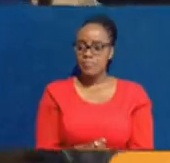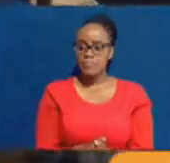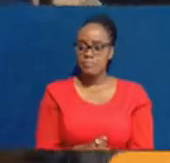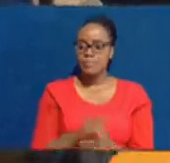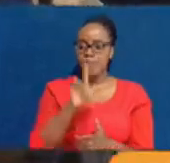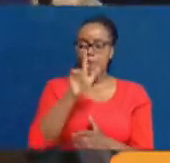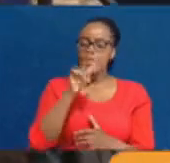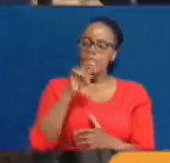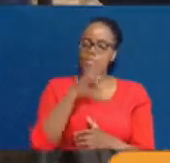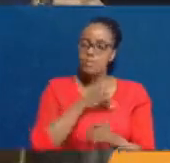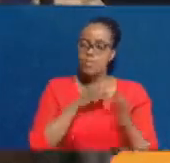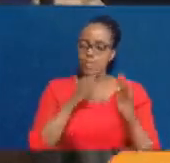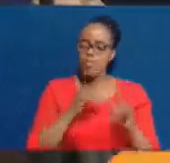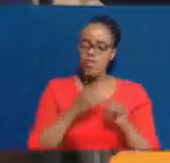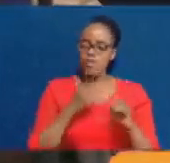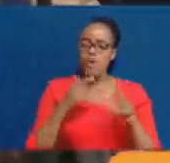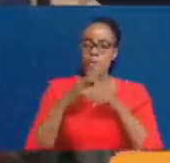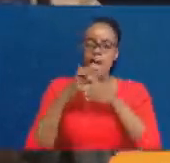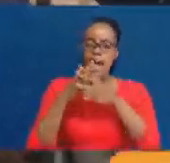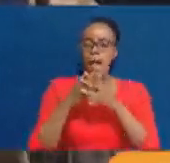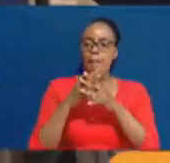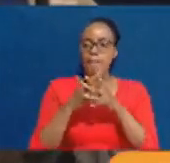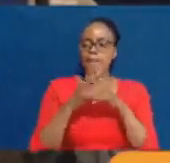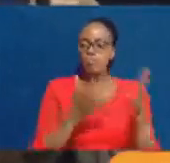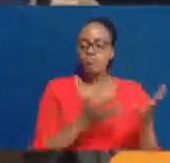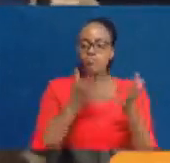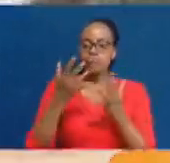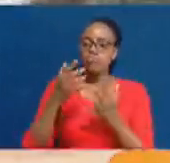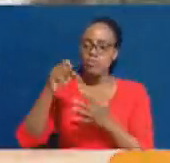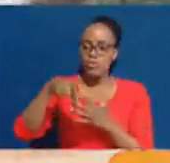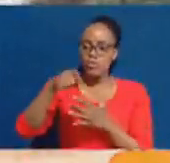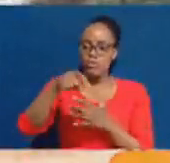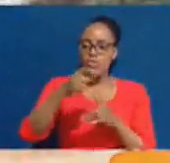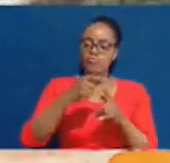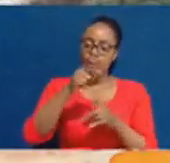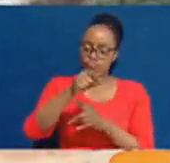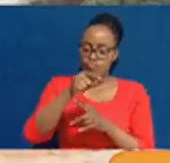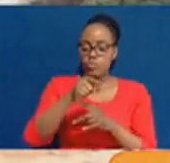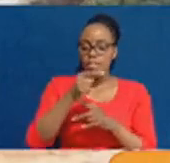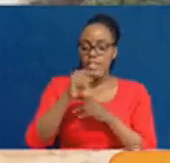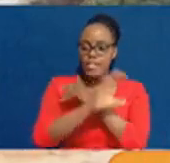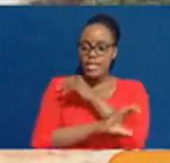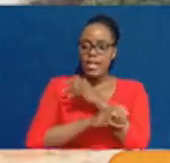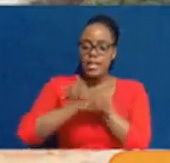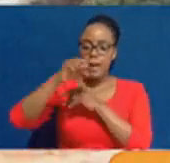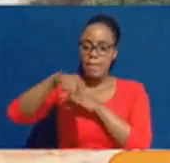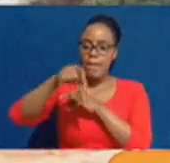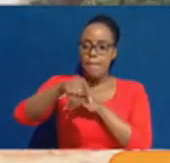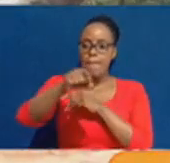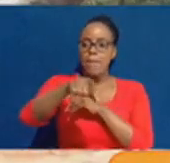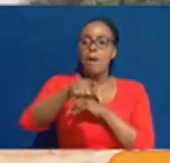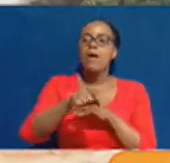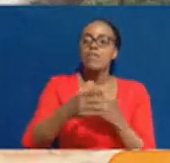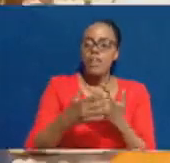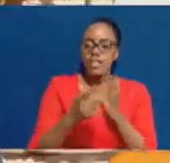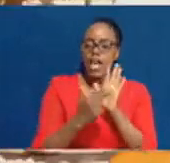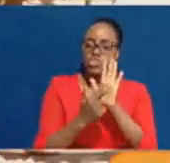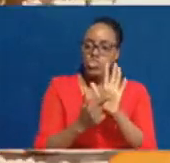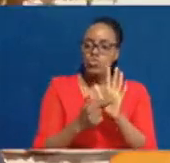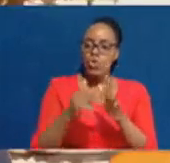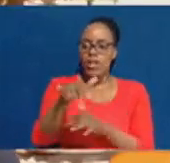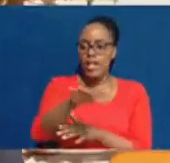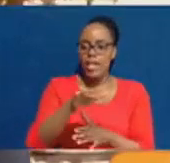Mwekezaji mmoja kutoka Georgia, Marekani, anapeleka baadhi ya mimea ya mibuyu nchini humo na kupanda kwenye bustani ya maonyesho. Our park